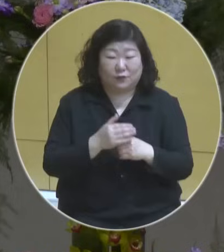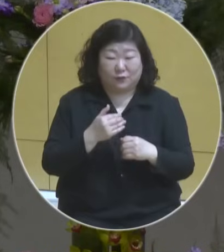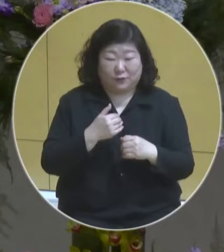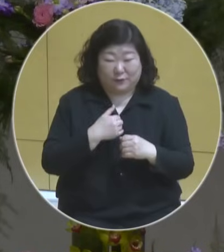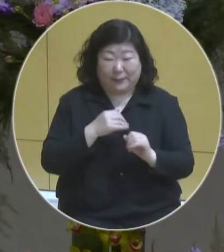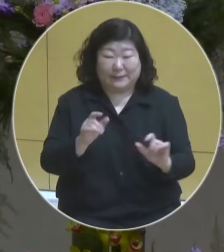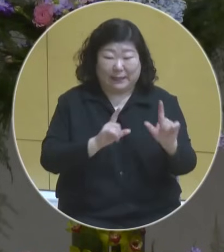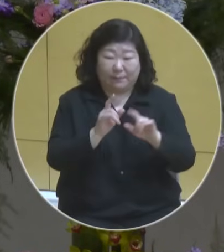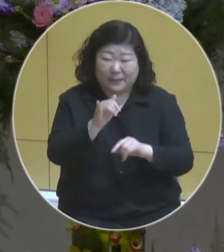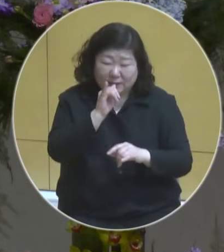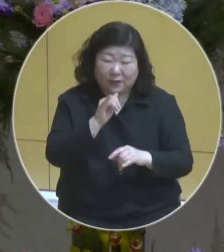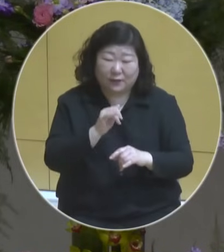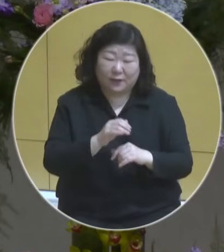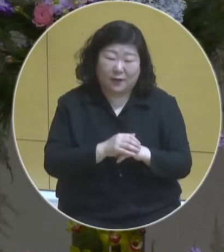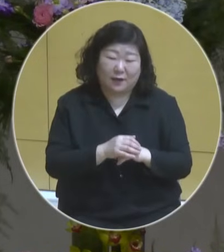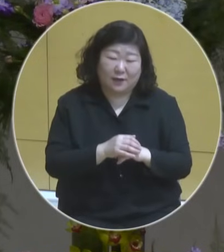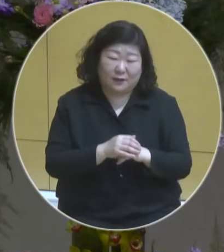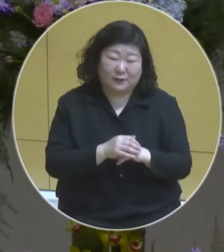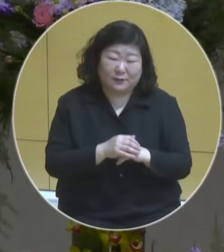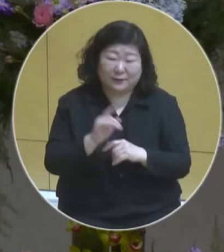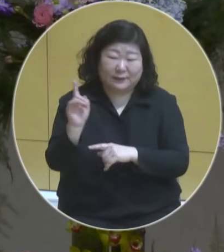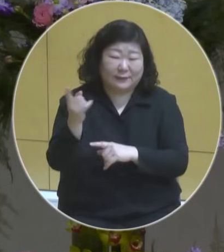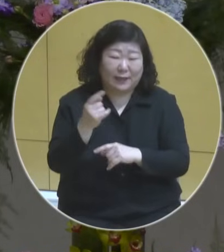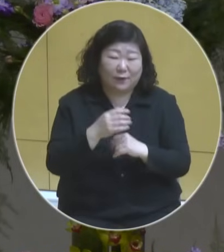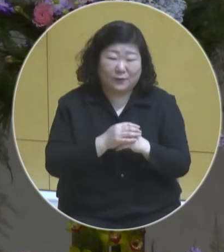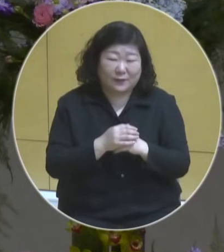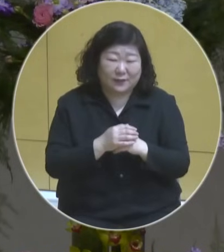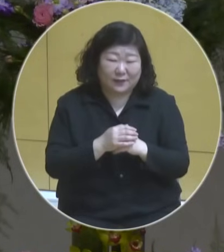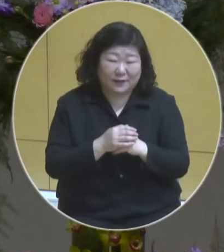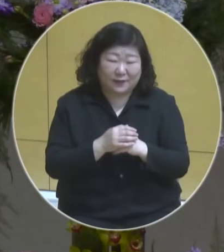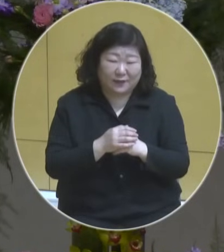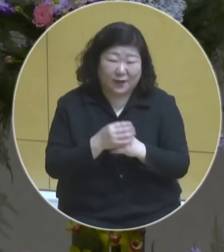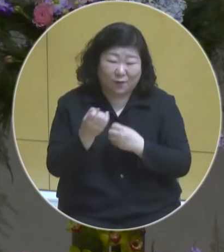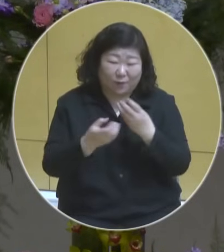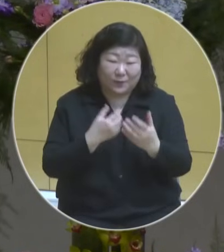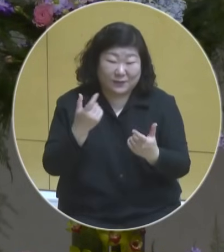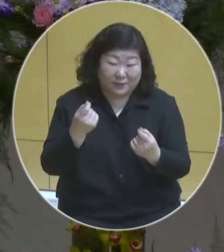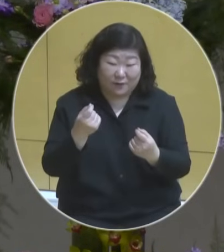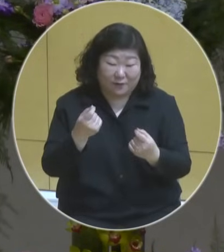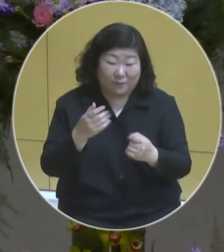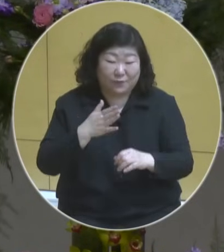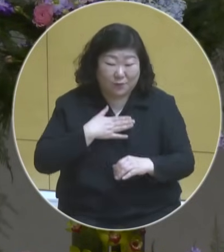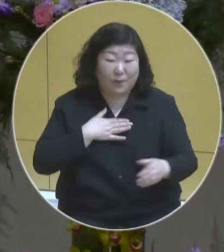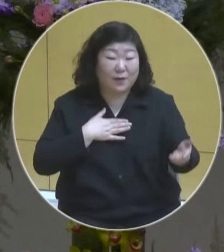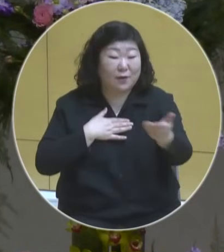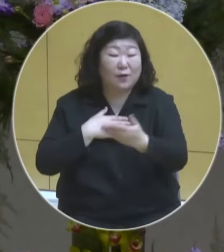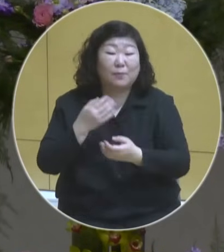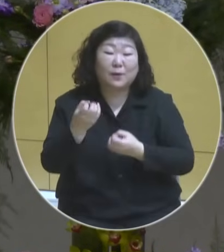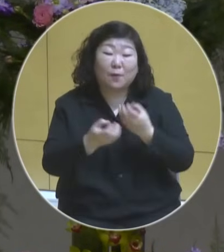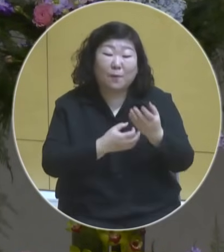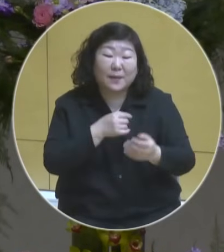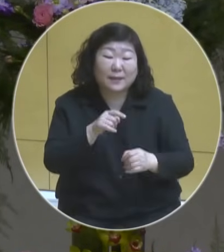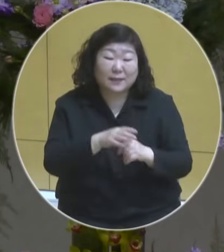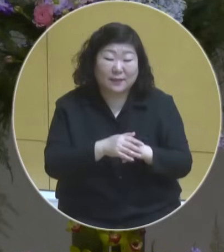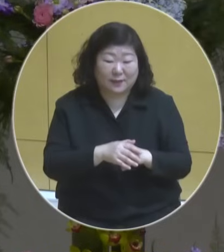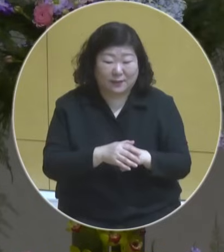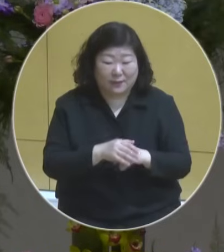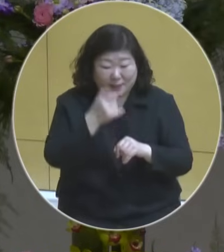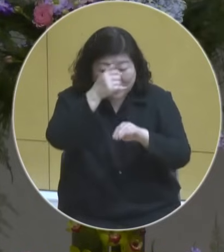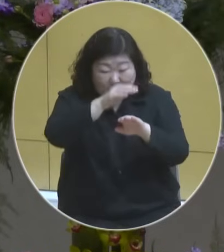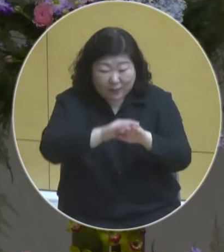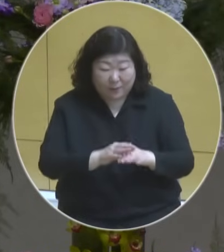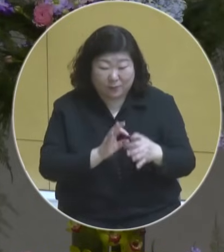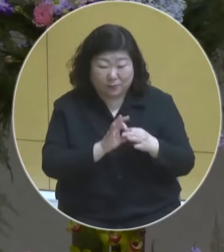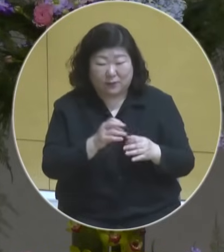다윗의 유언처럼 오늘 저와 여러분의 고백이 예배를 통해서 하나님 내가 다시 삽니다 예배를